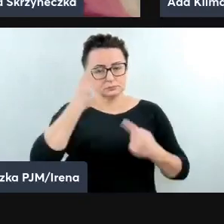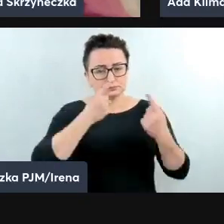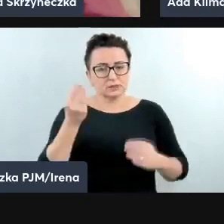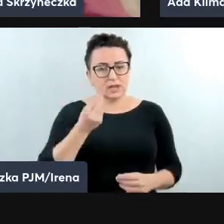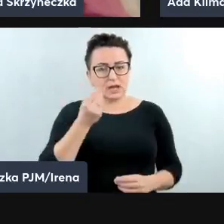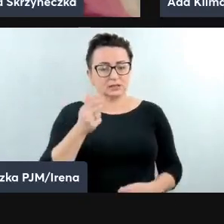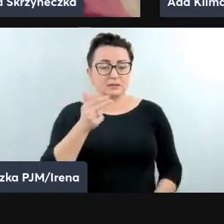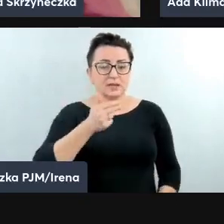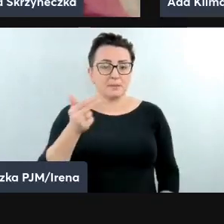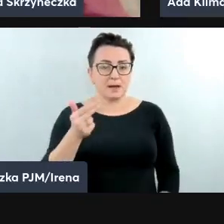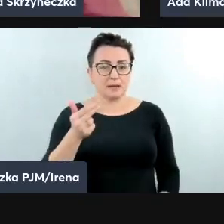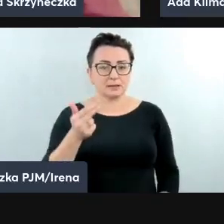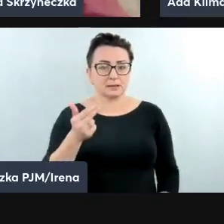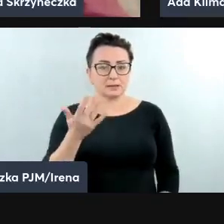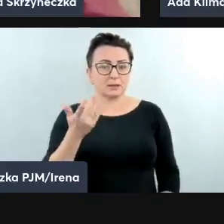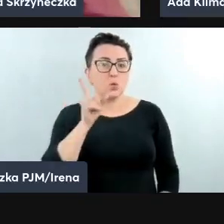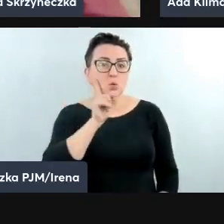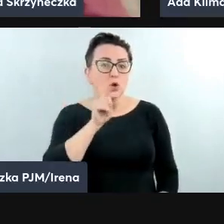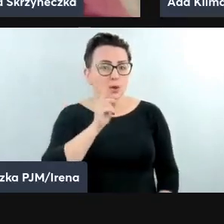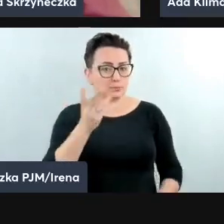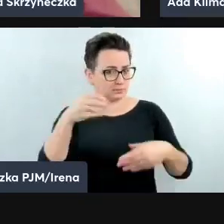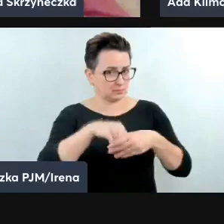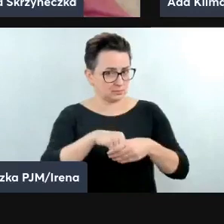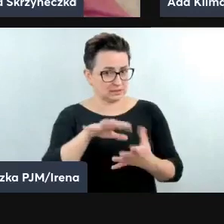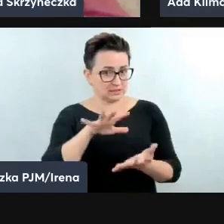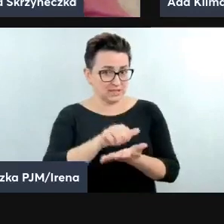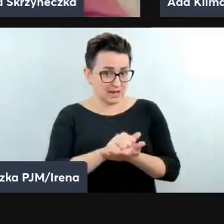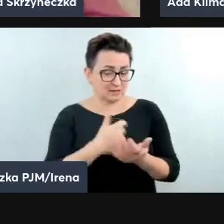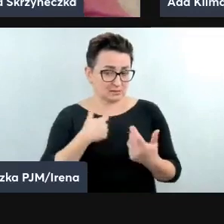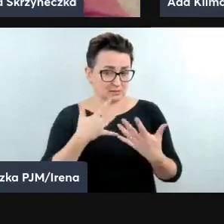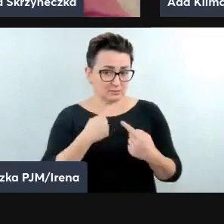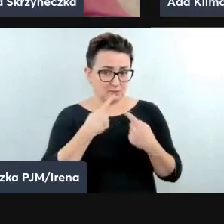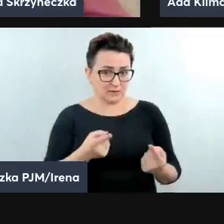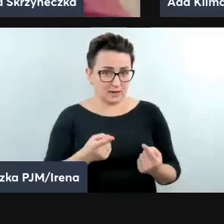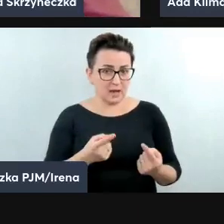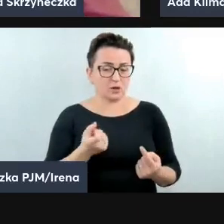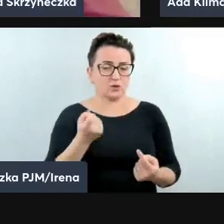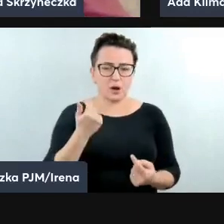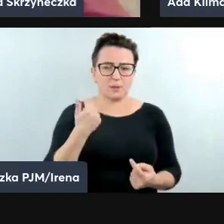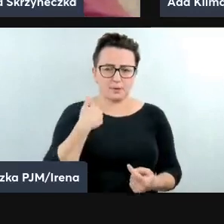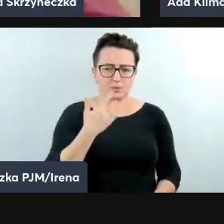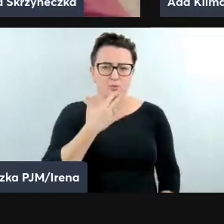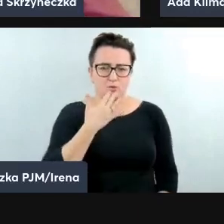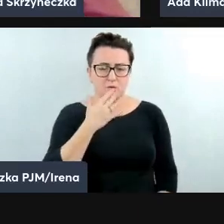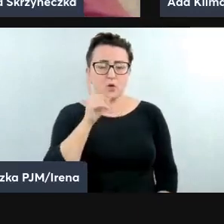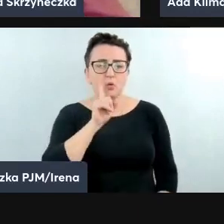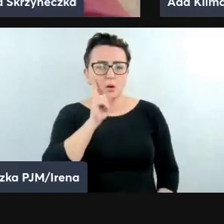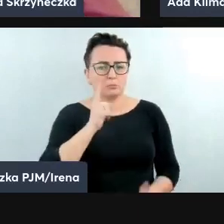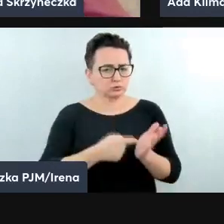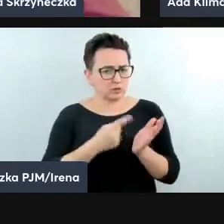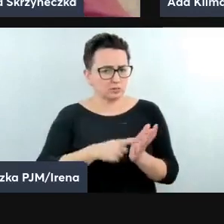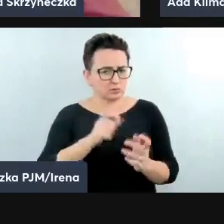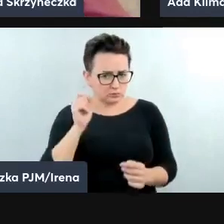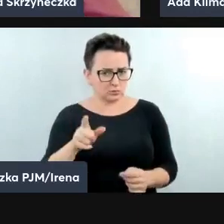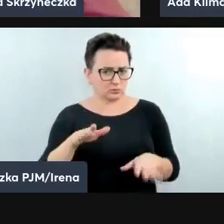bym trochę poruszyła, chociaż już dużo też powiedziałyście o tym, że w ogóle ci chłopcy często są. A też to się mówiłaś o tym, że z drugiej